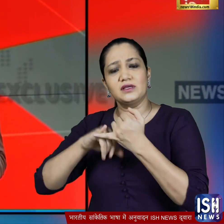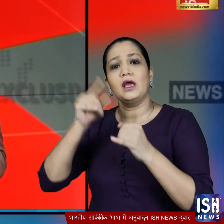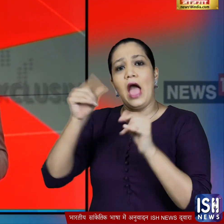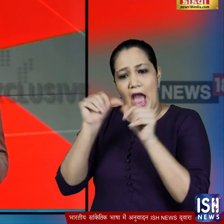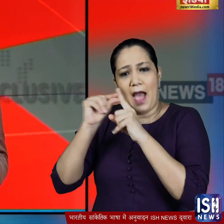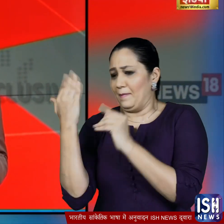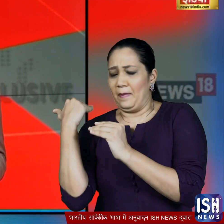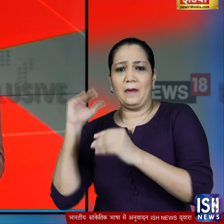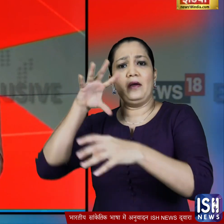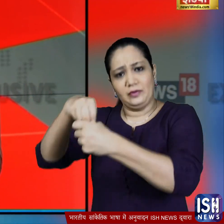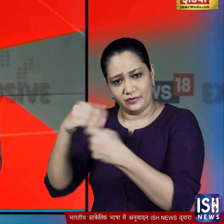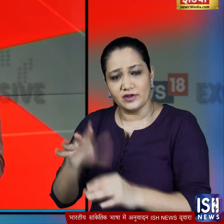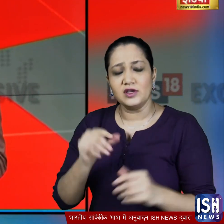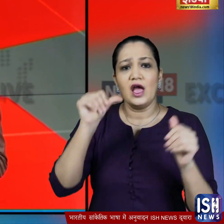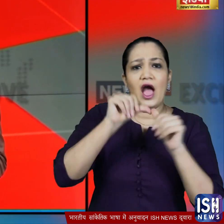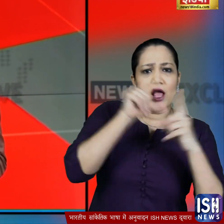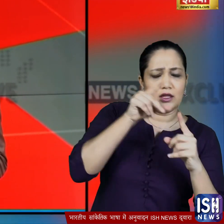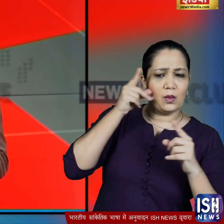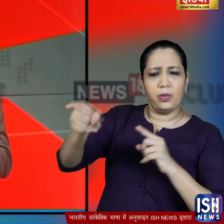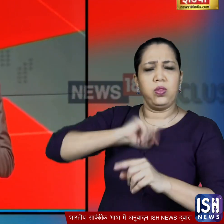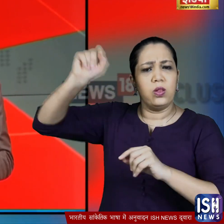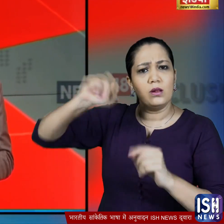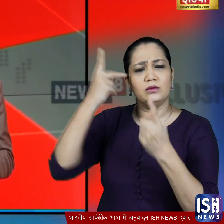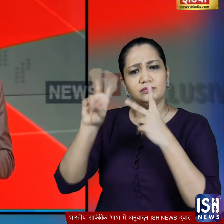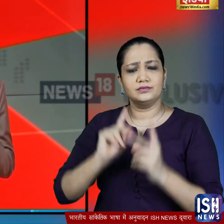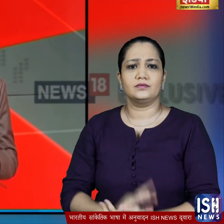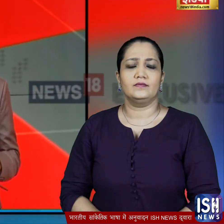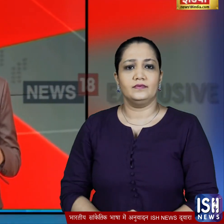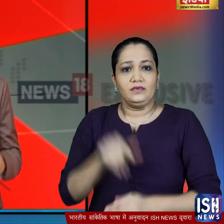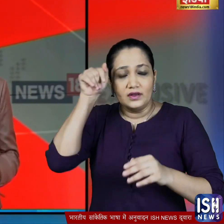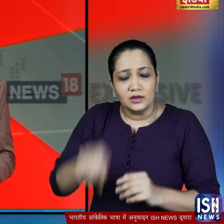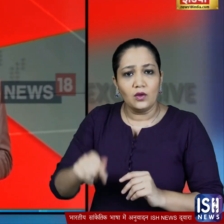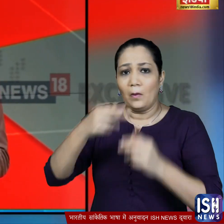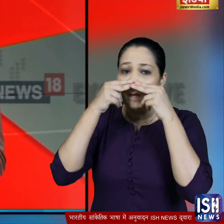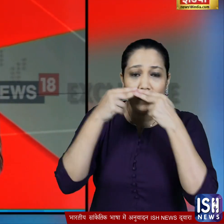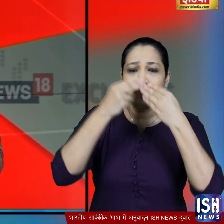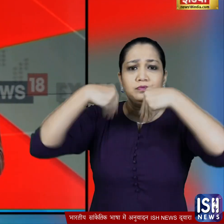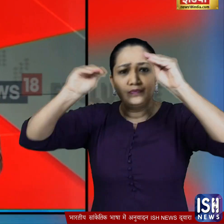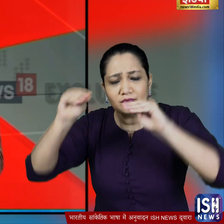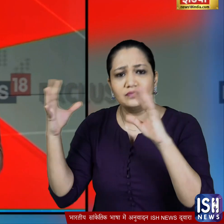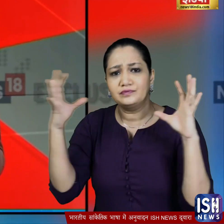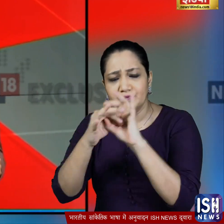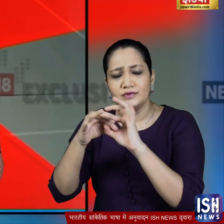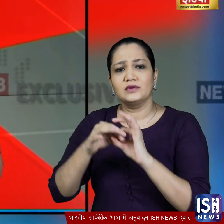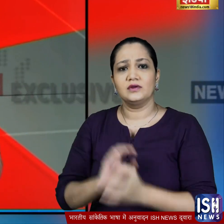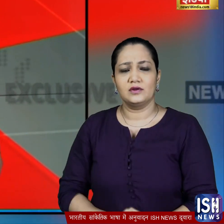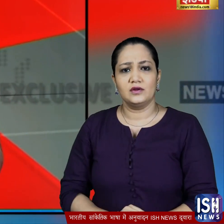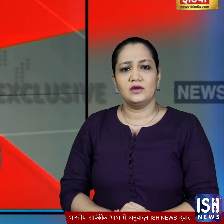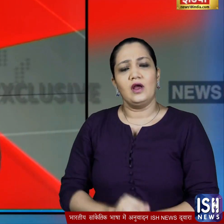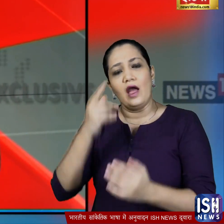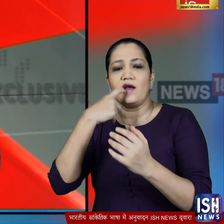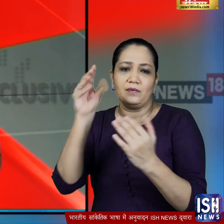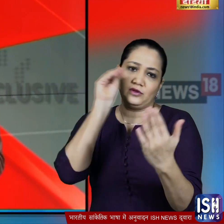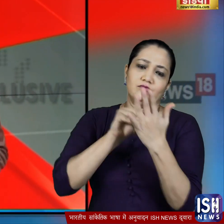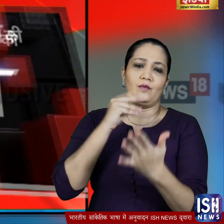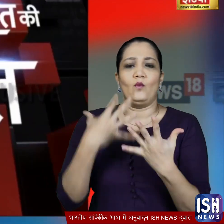जिसके बाद से ही अकाली दल ने उनके खिलाफ मोर्चा खोल रखा है और अब पार्टी ने उन पर नशे की तस्करी मामले में केस दर्ज करने की